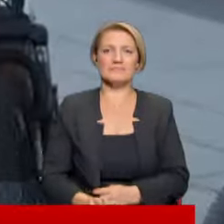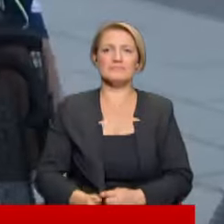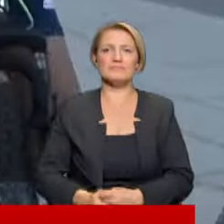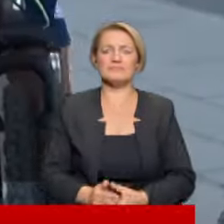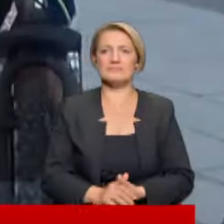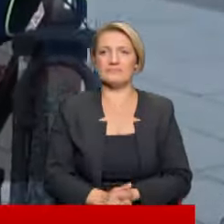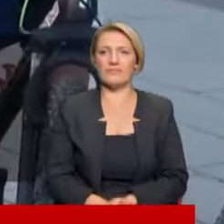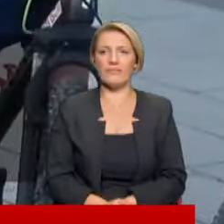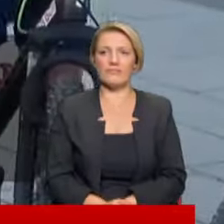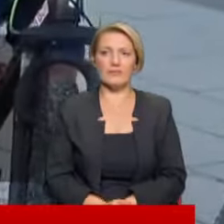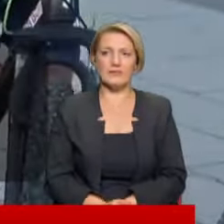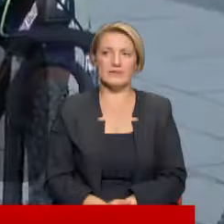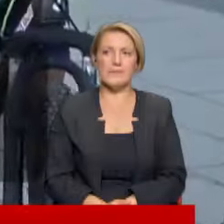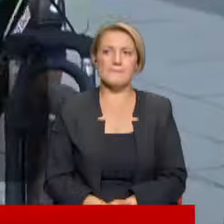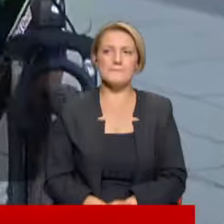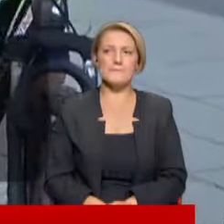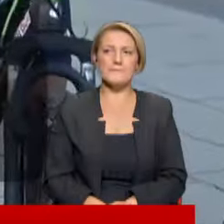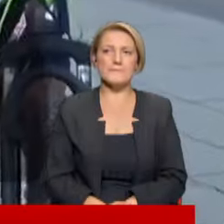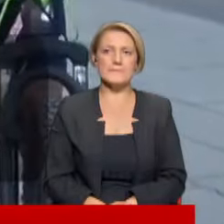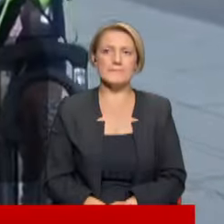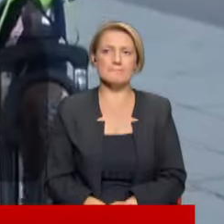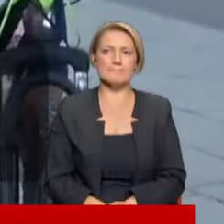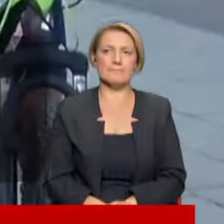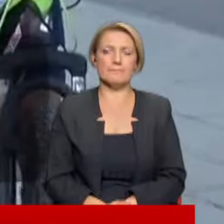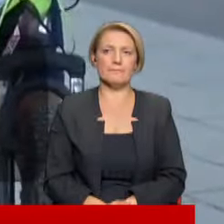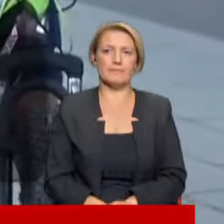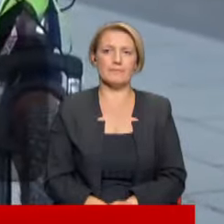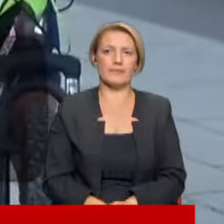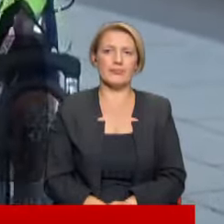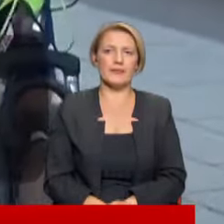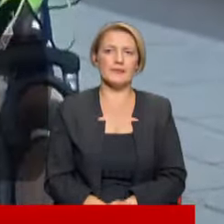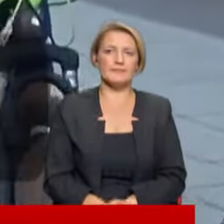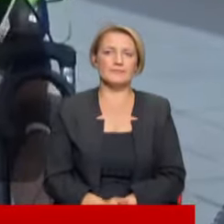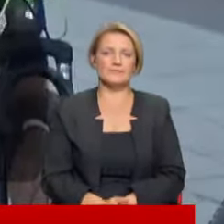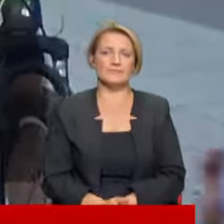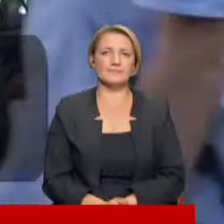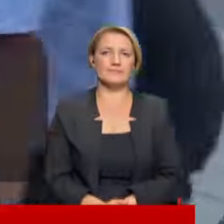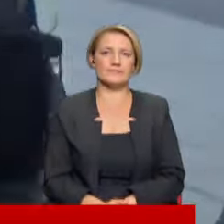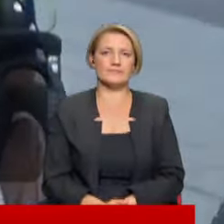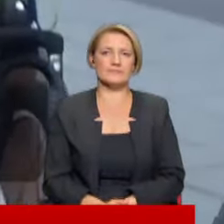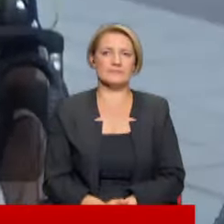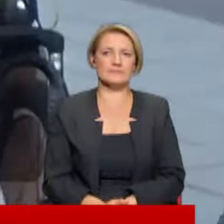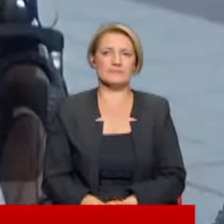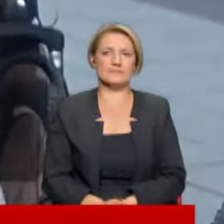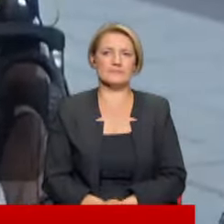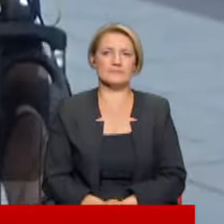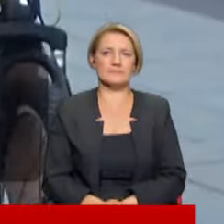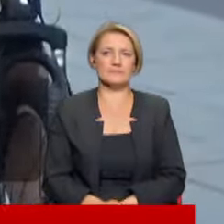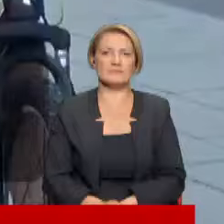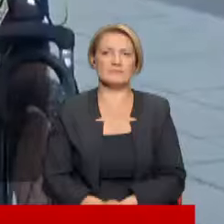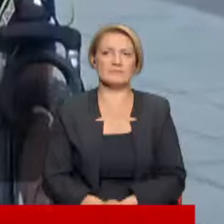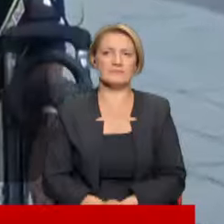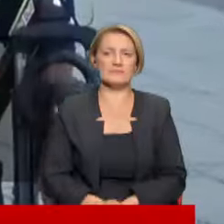Sahipsiz olarak nitelendirilen hayvanların yakalanması, kısırlaştırılması ve yaşadığı mahalleye